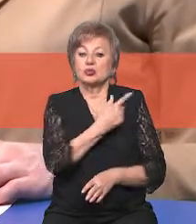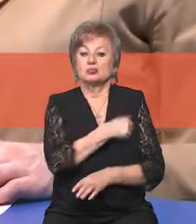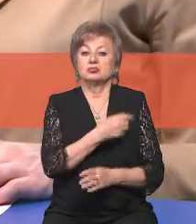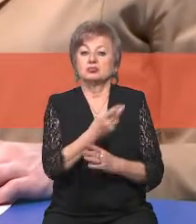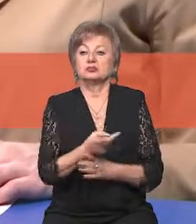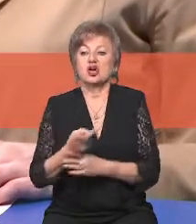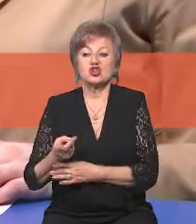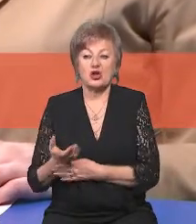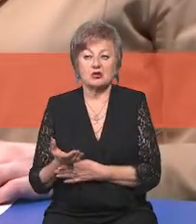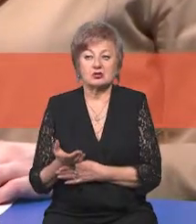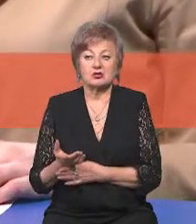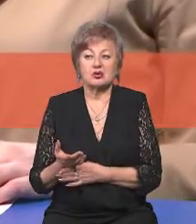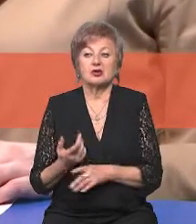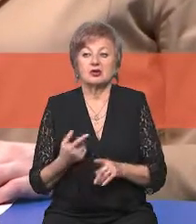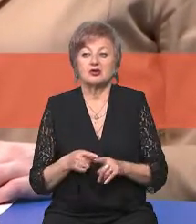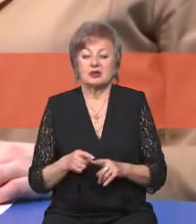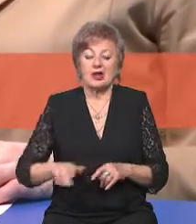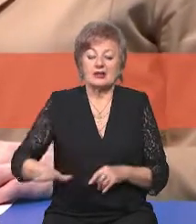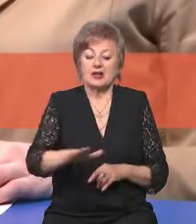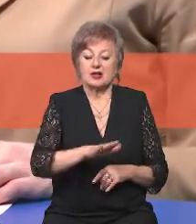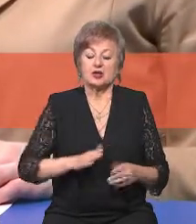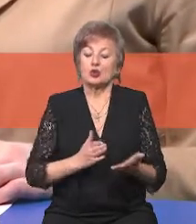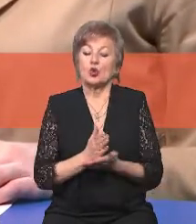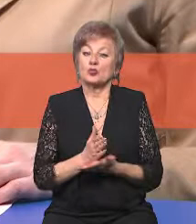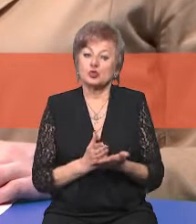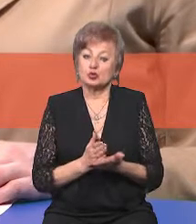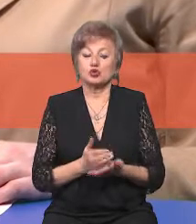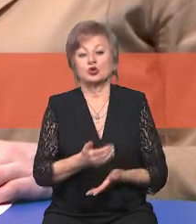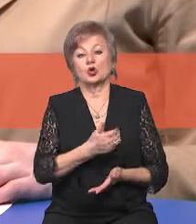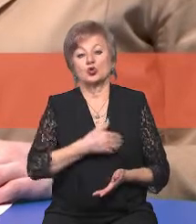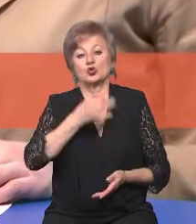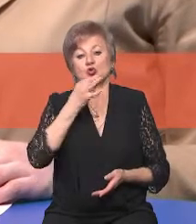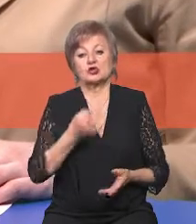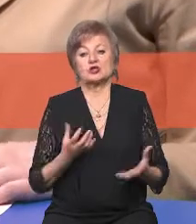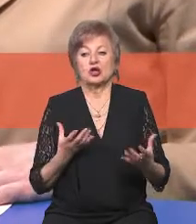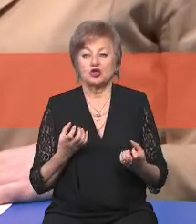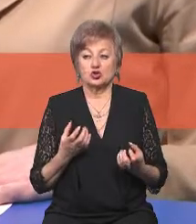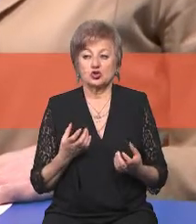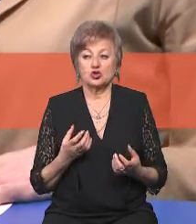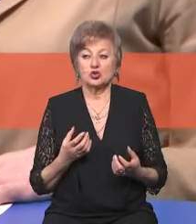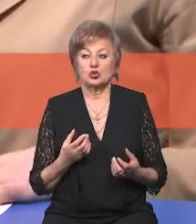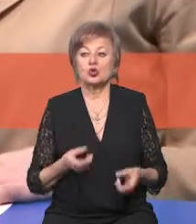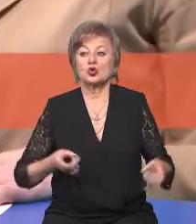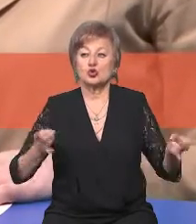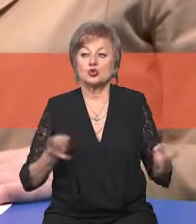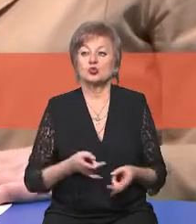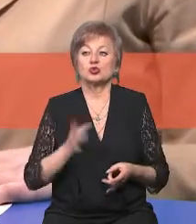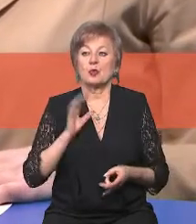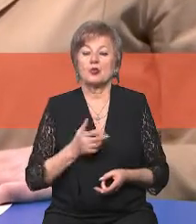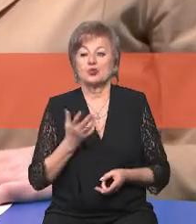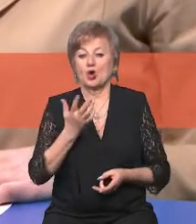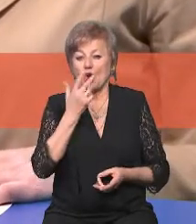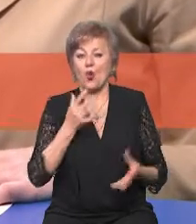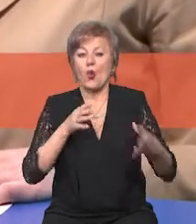в даному, на даній території обслуговування. Ще хочу зазначити, що і тому потрібно буде